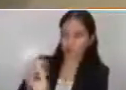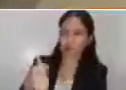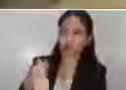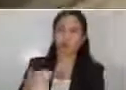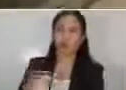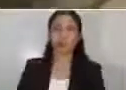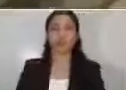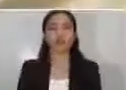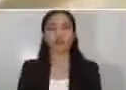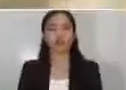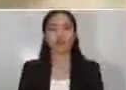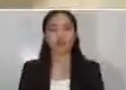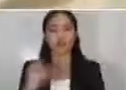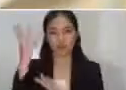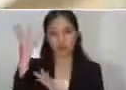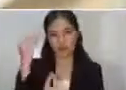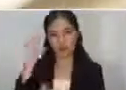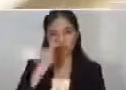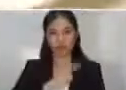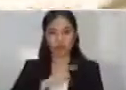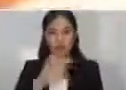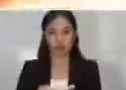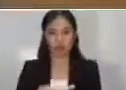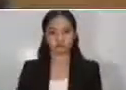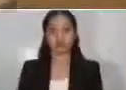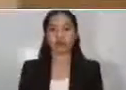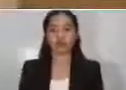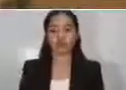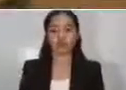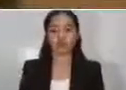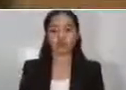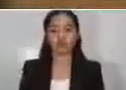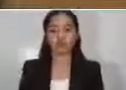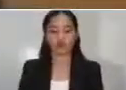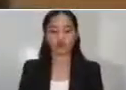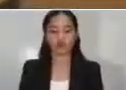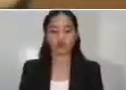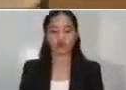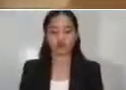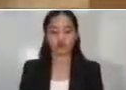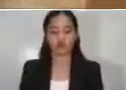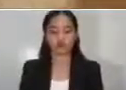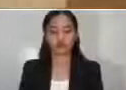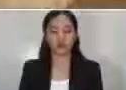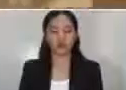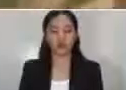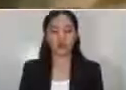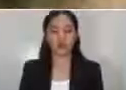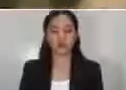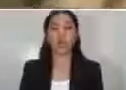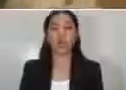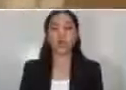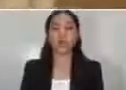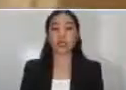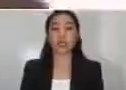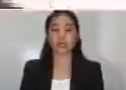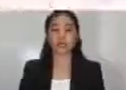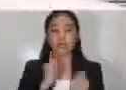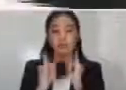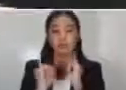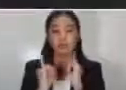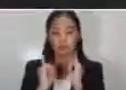mga pasa sa kanyang ulo at likod. Ganito rin ang sinapit ni Vensar sa kamay ng kanyang amo sa loob ng 5 buwan na